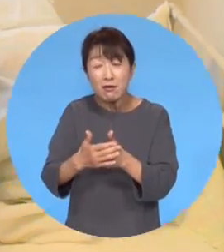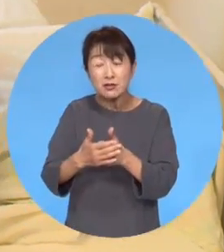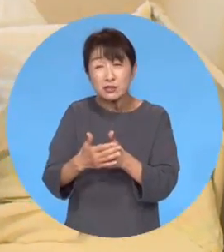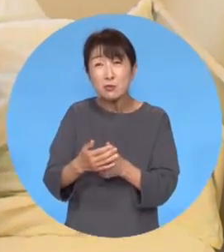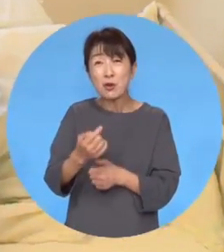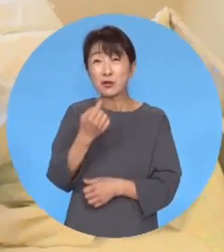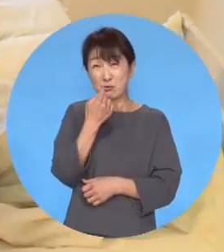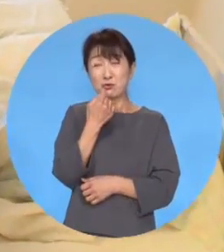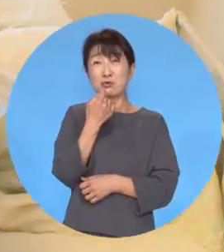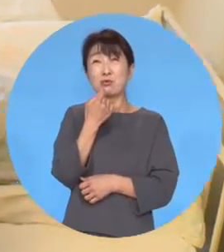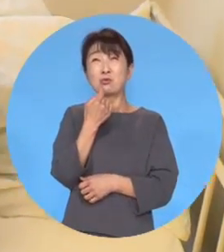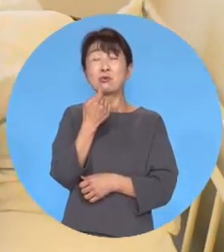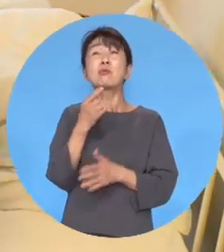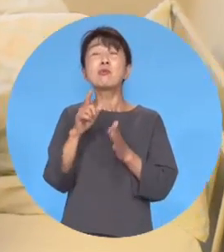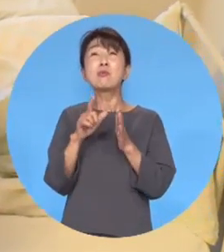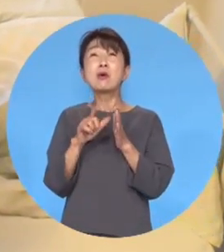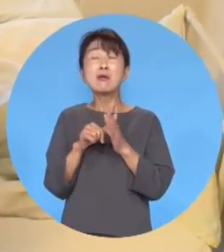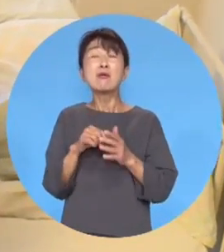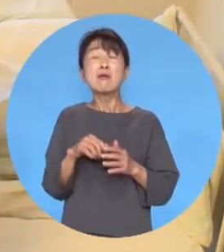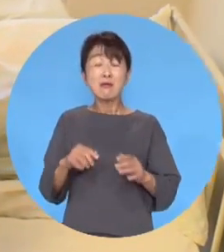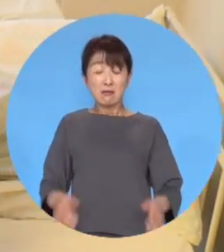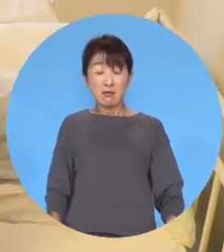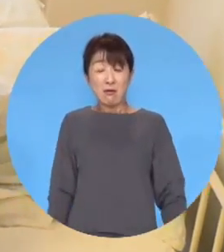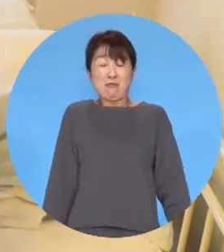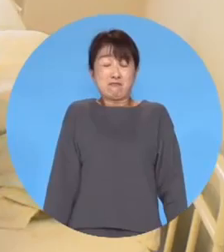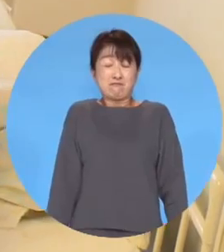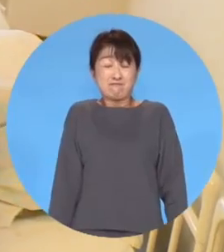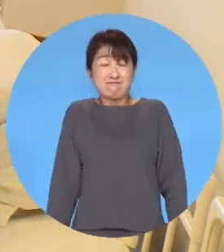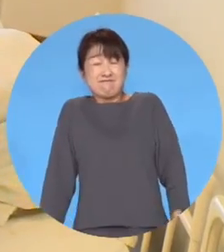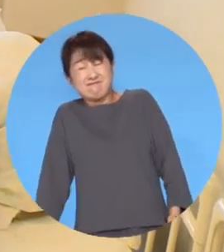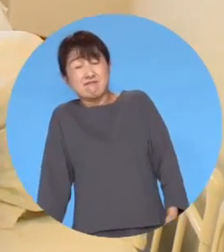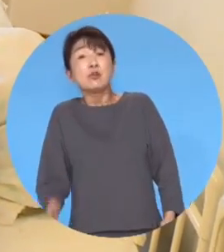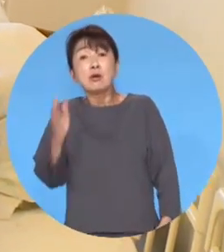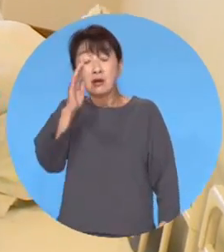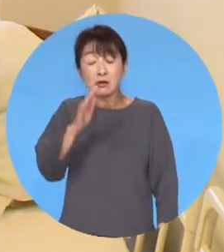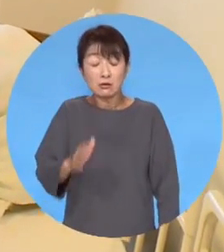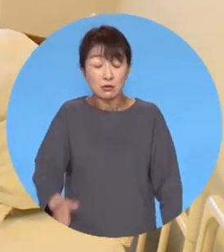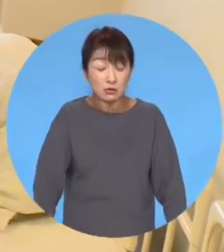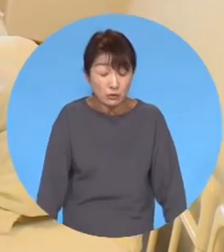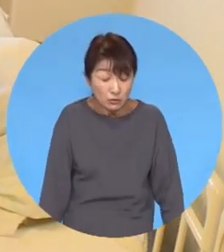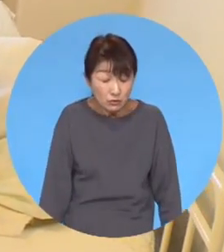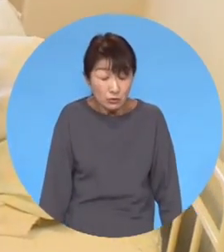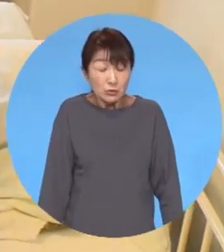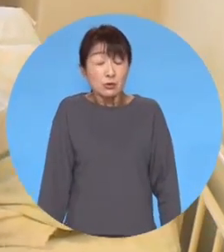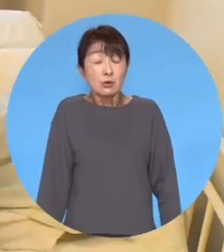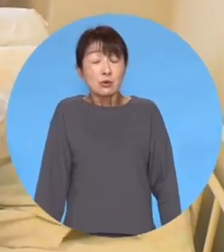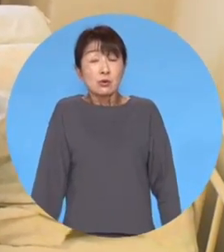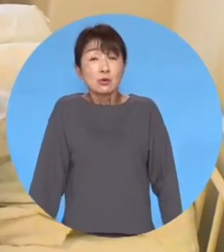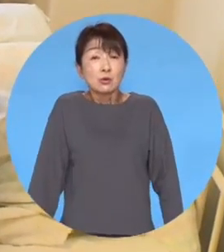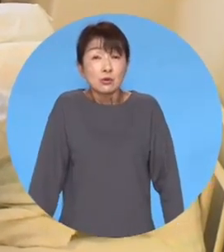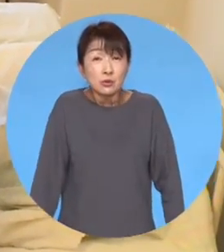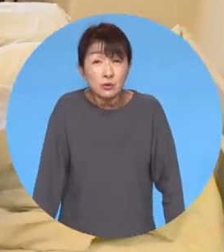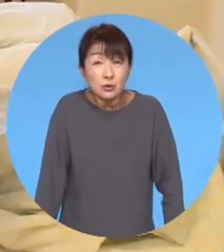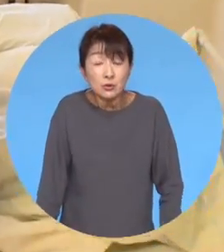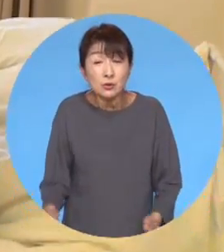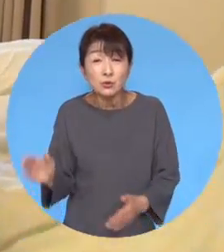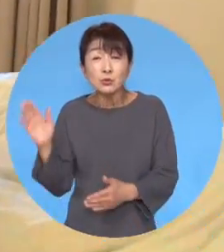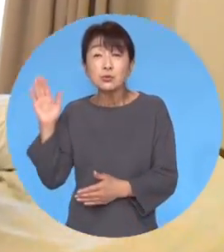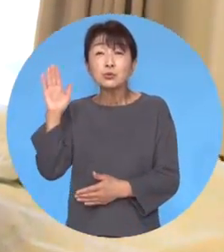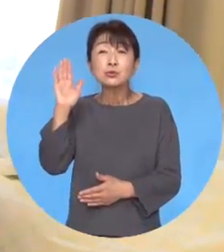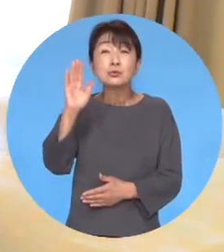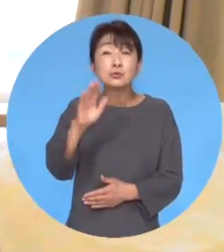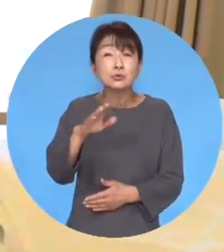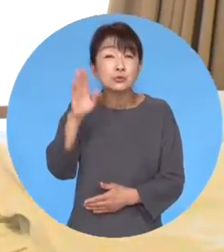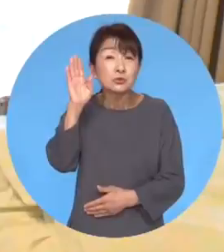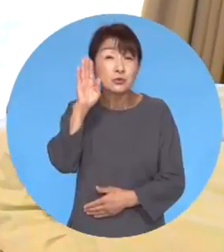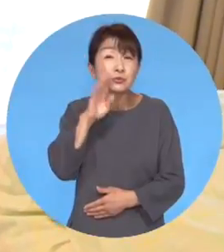で、介助の際の入居者様への負担であるとか大きな体の動きというのはなくなって、滑らかな